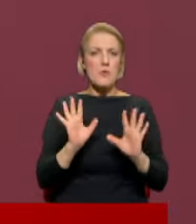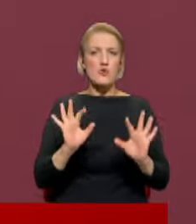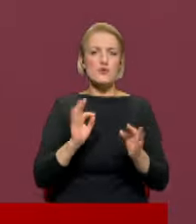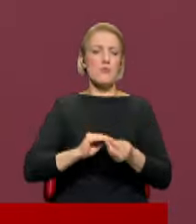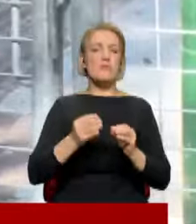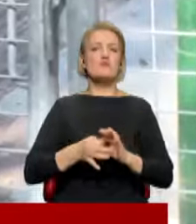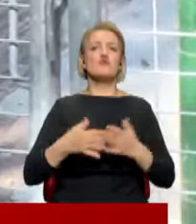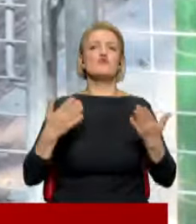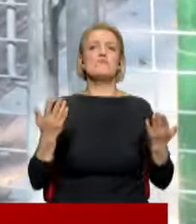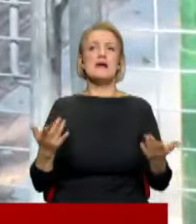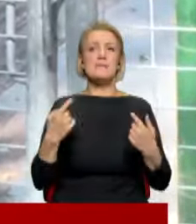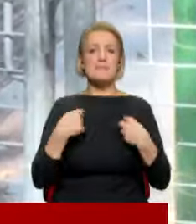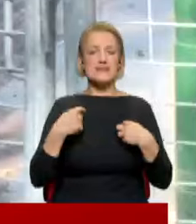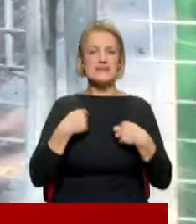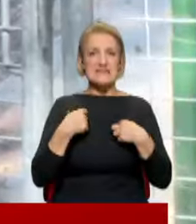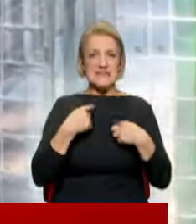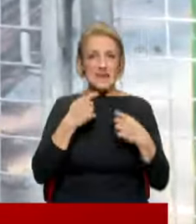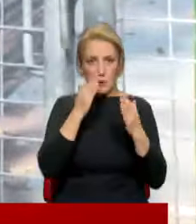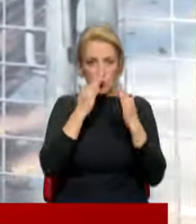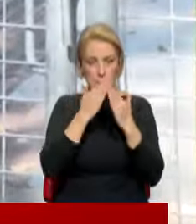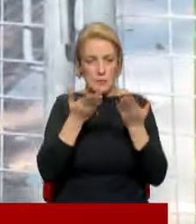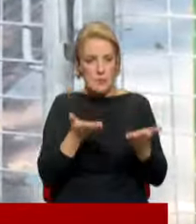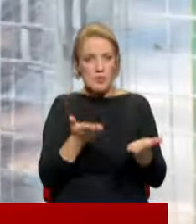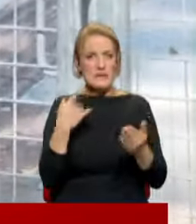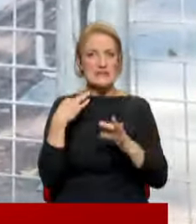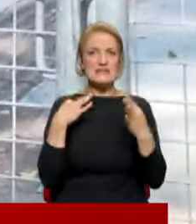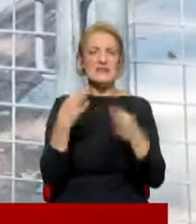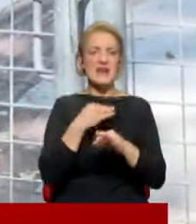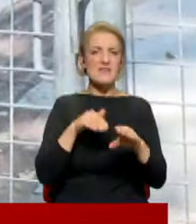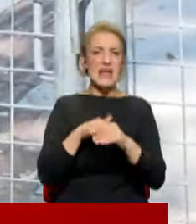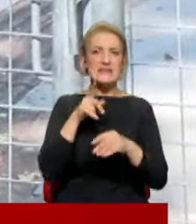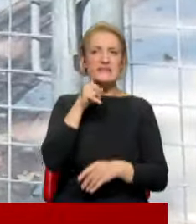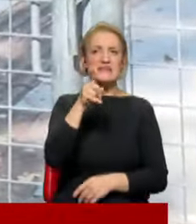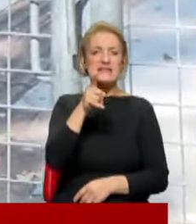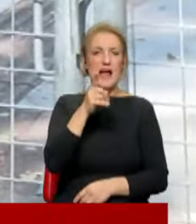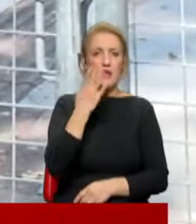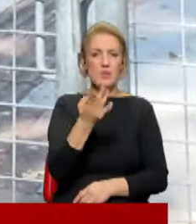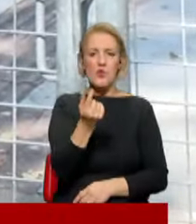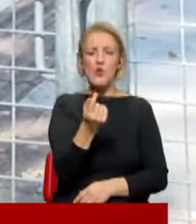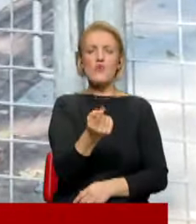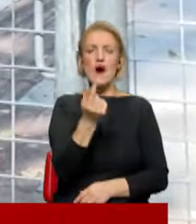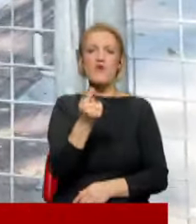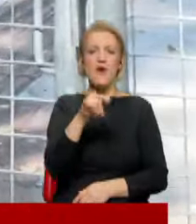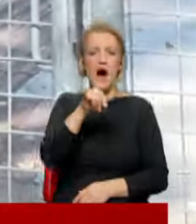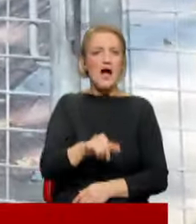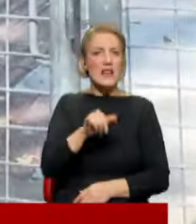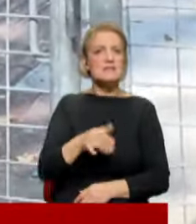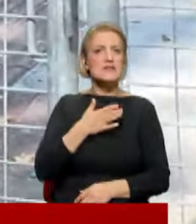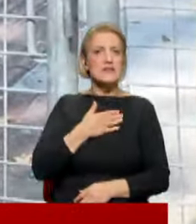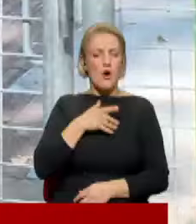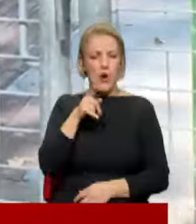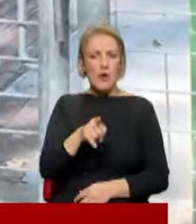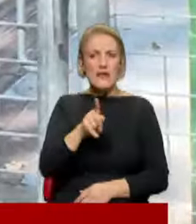sorun çözülmez bize görülen reva bu mu Sayın vekilim sadece sizden ufacık ufacık haklarımızı